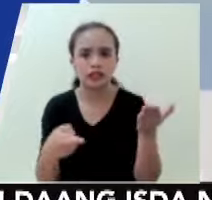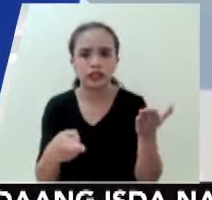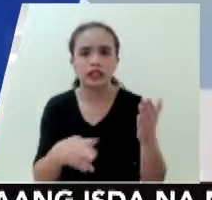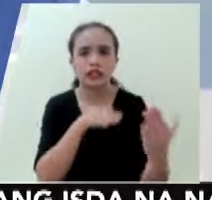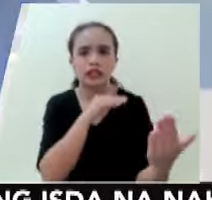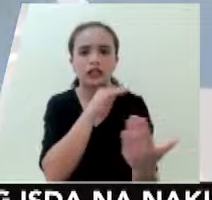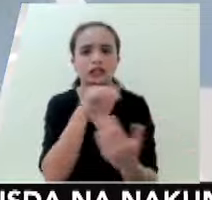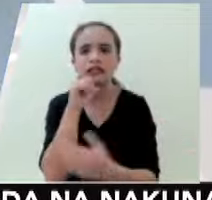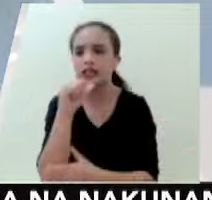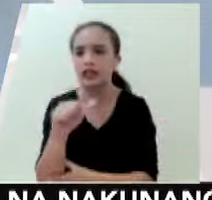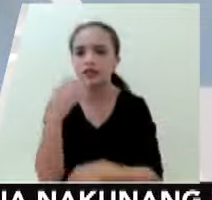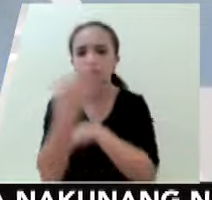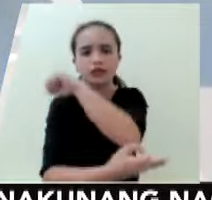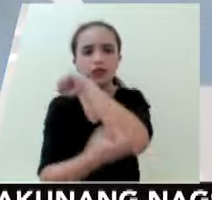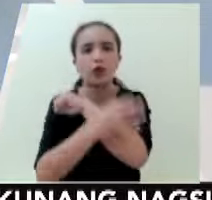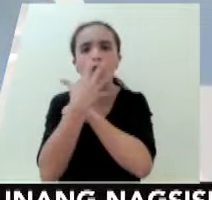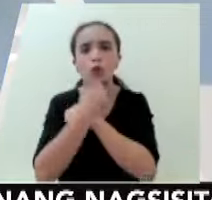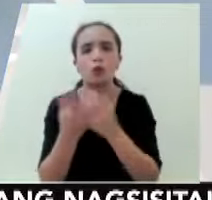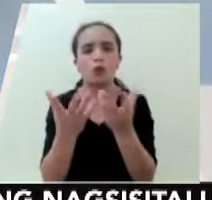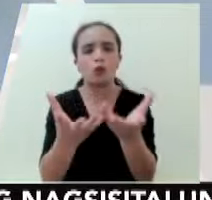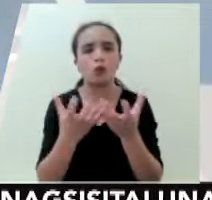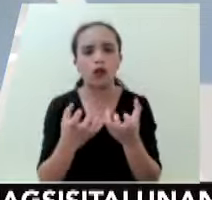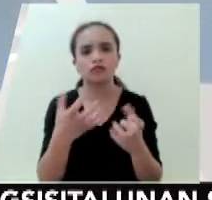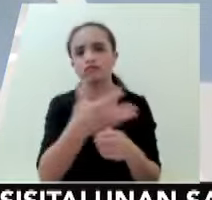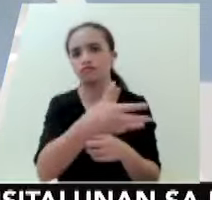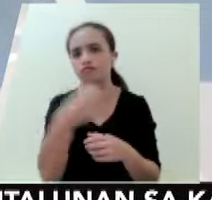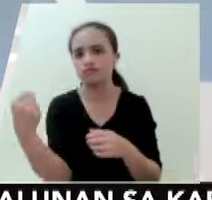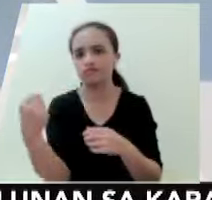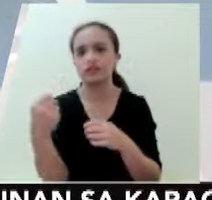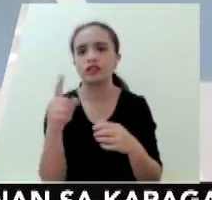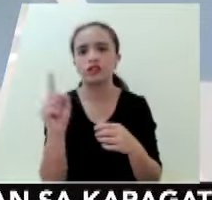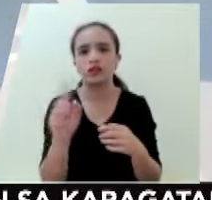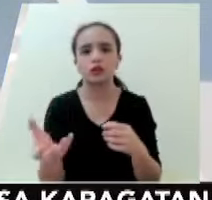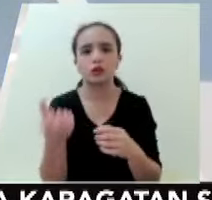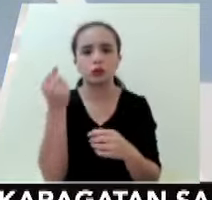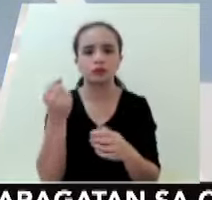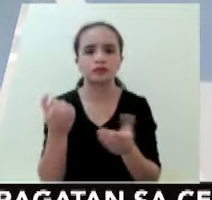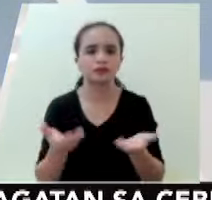mangingisdang Pinoy. Mula rito sa bahagi ng West Philippine Sea sa Subic, Zambales,